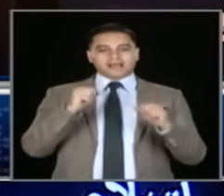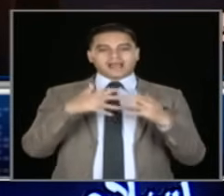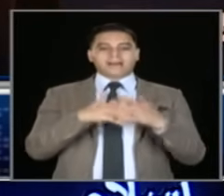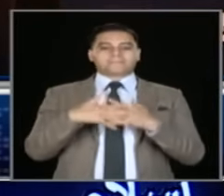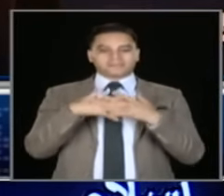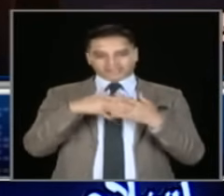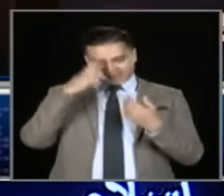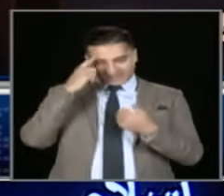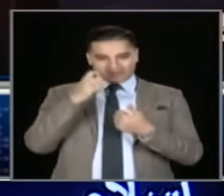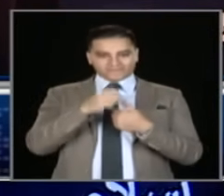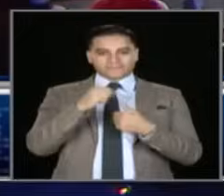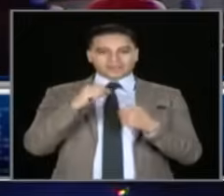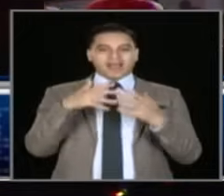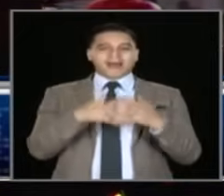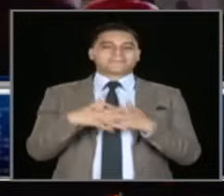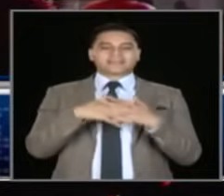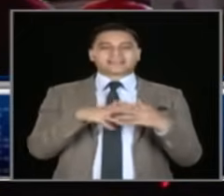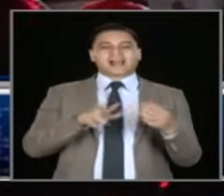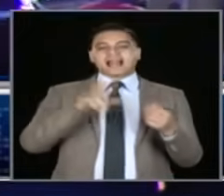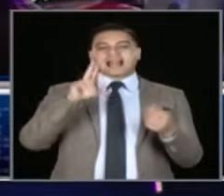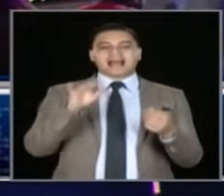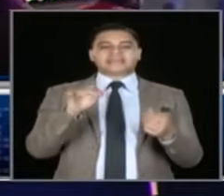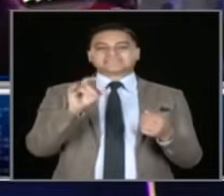إسلام إجابة خاطئة.